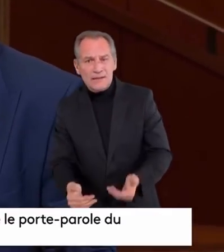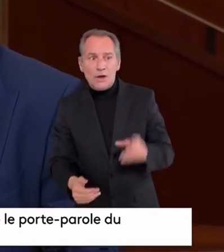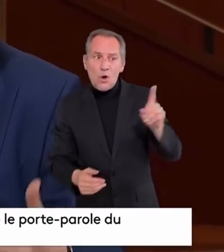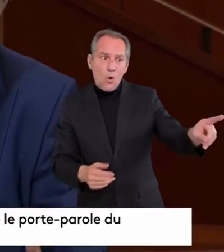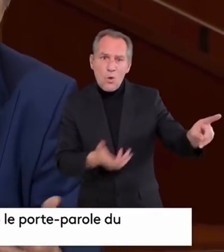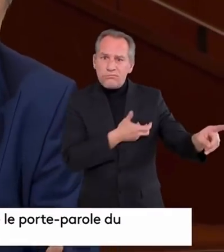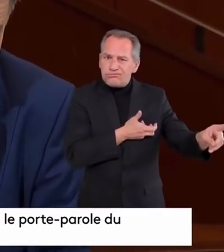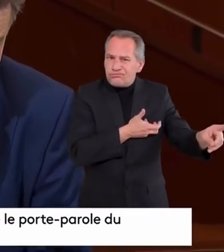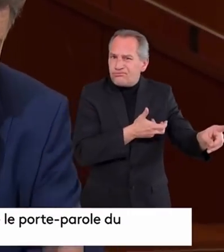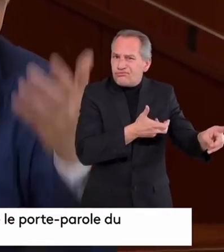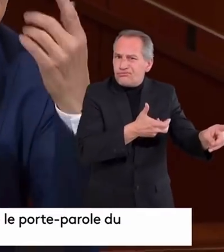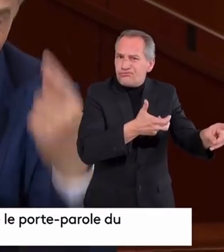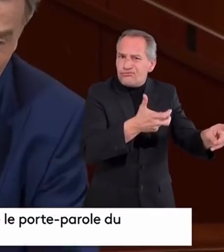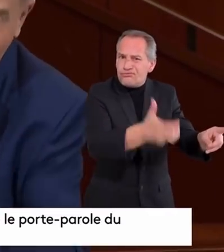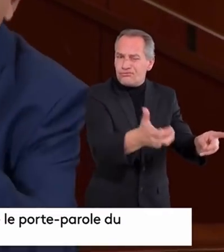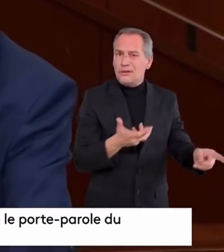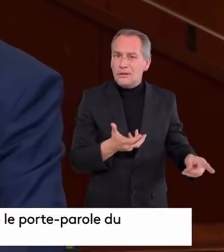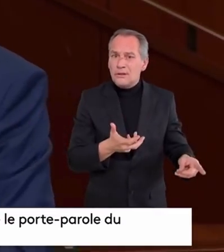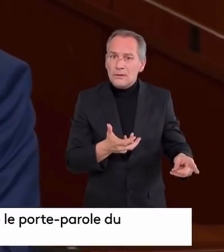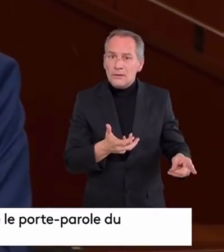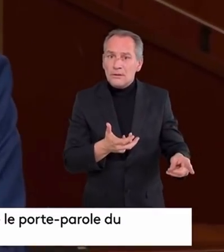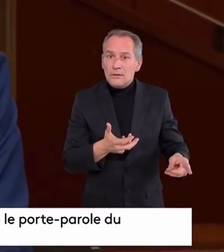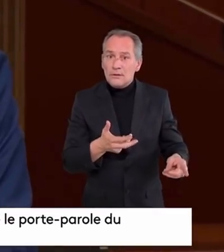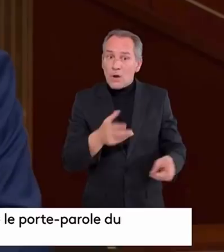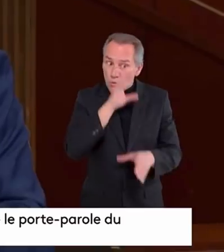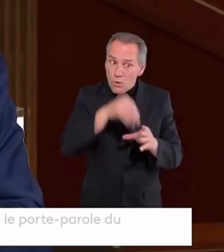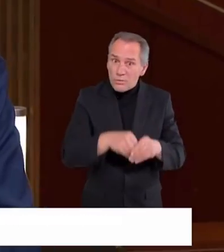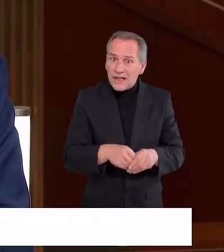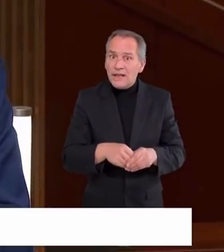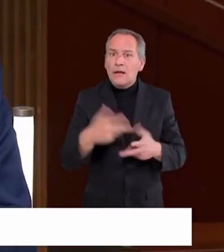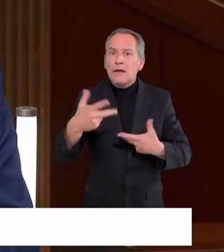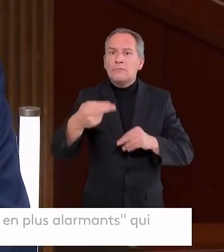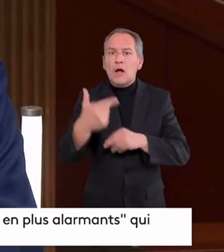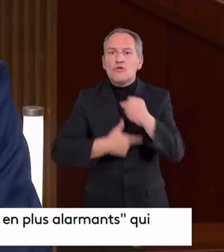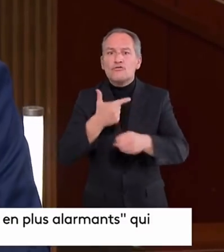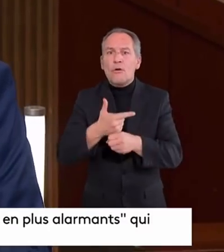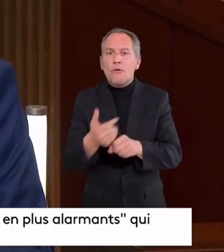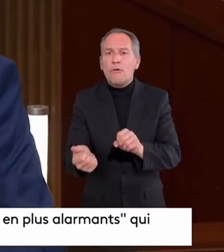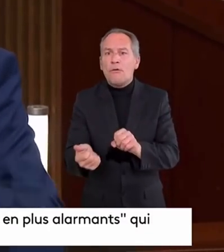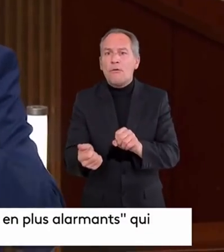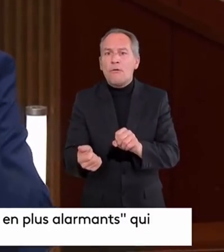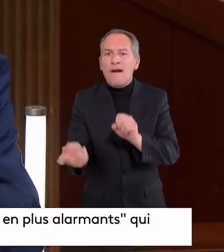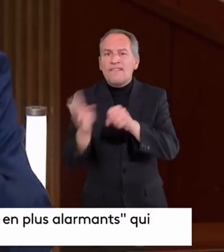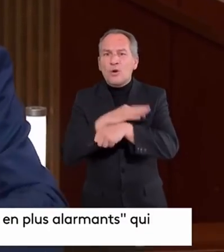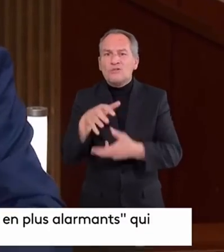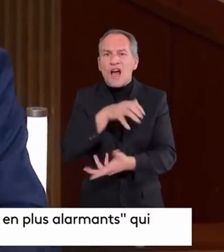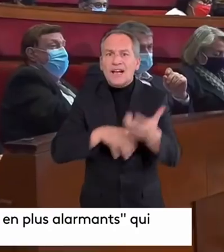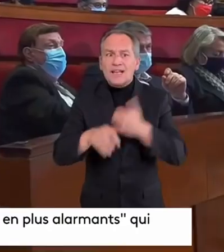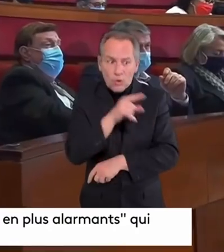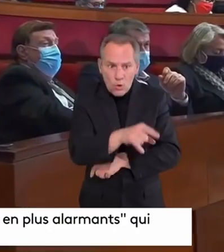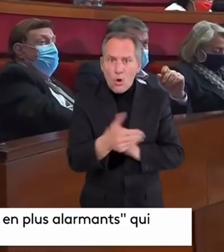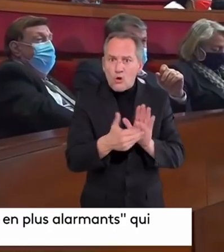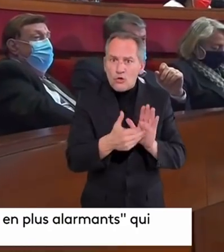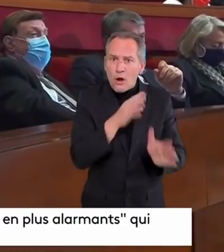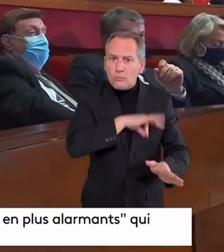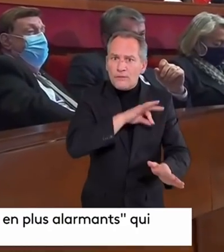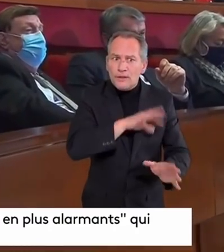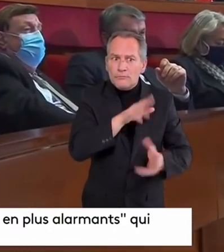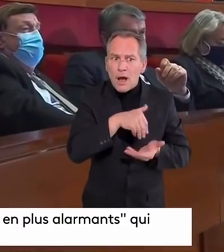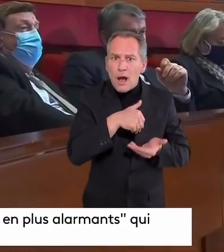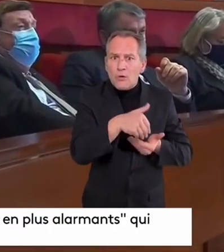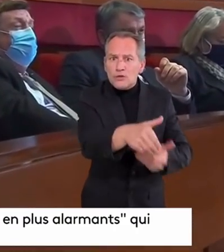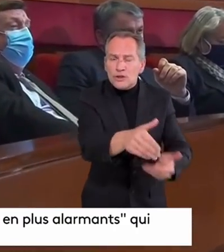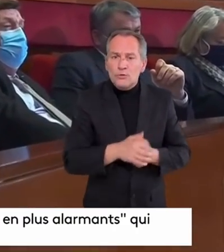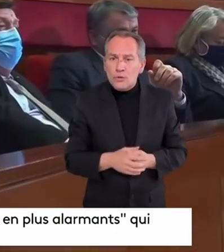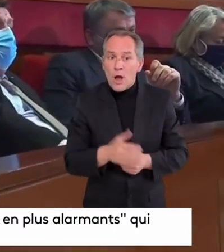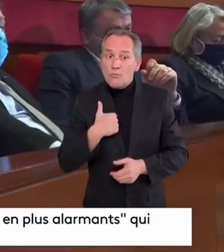aujourd'hui, et qui se sont enrichis, y compris dans la pandémie, mais qu'ils participent, je rétablirai l'impôt de solidarité sur